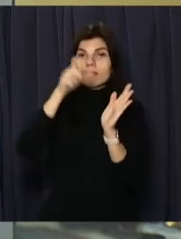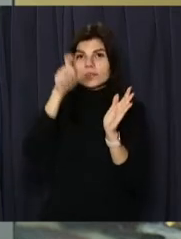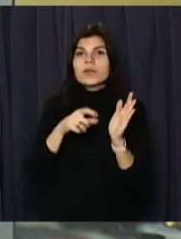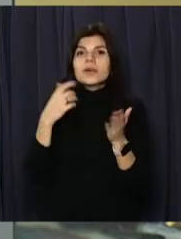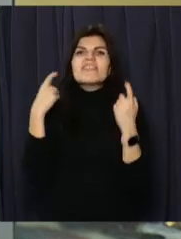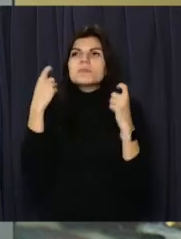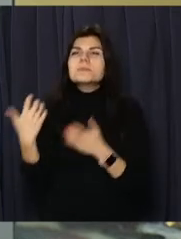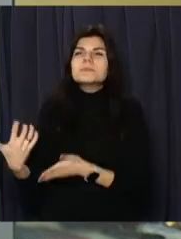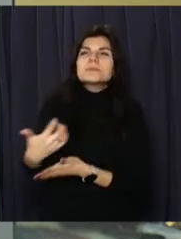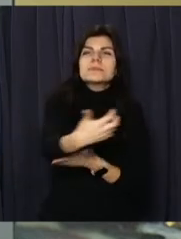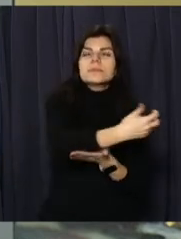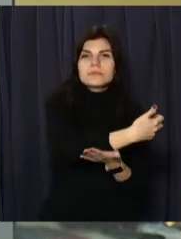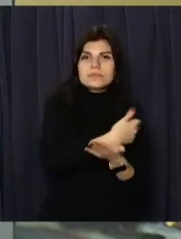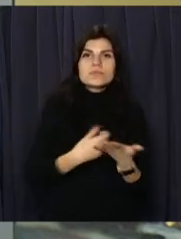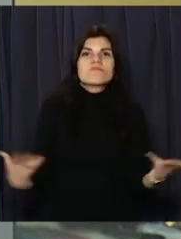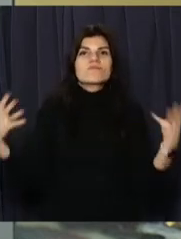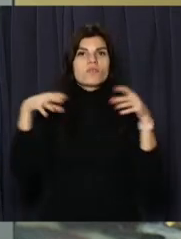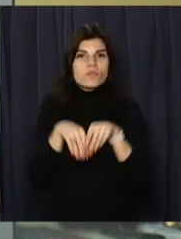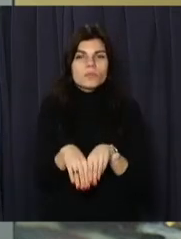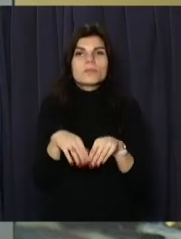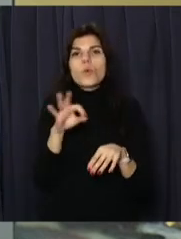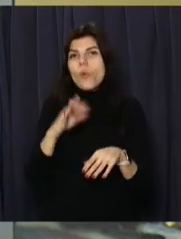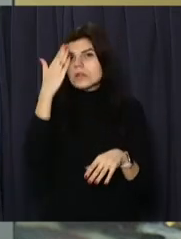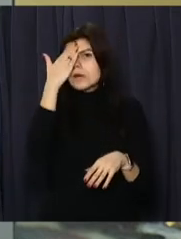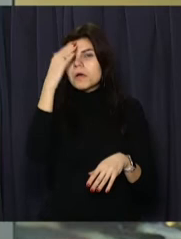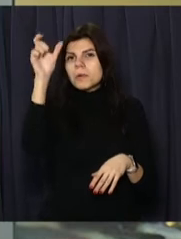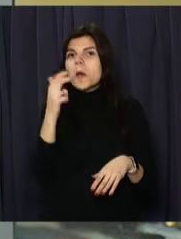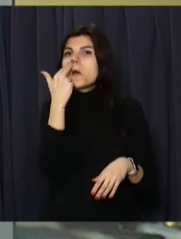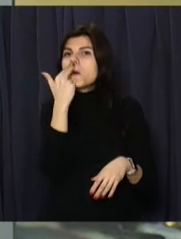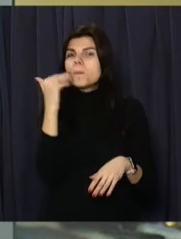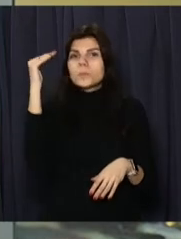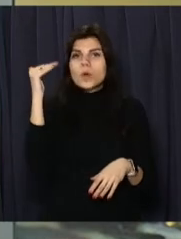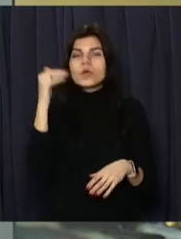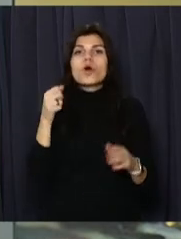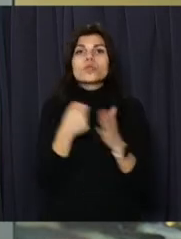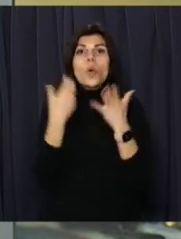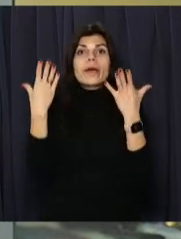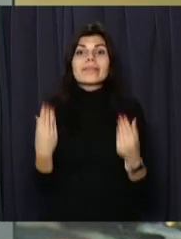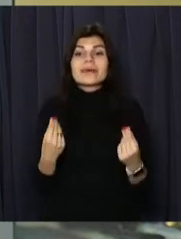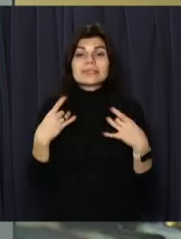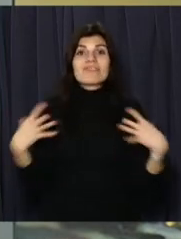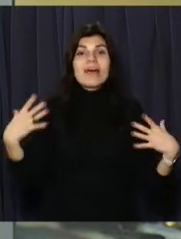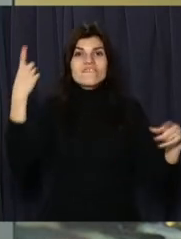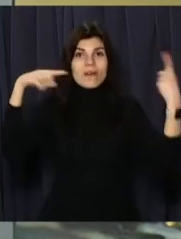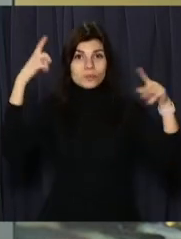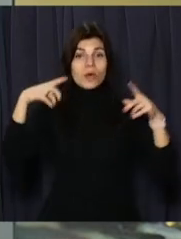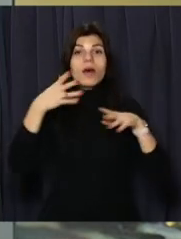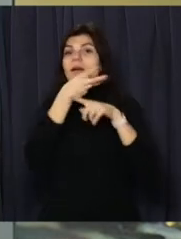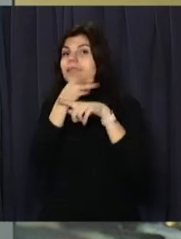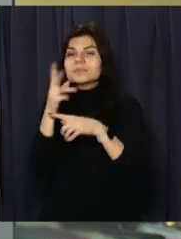дані і врешті-решт зібрав їх докупи. Про талановитого підлітка до Всесвітнього дня дітей-винахідників наш наступний